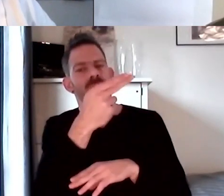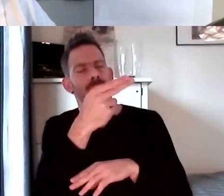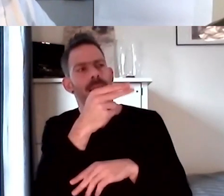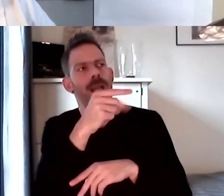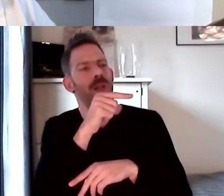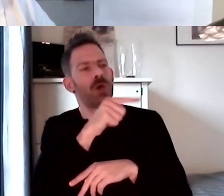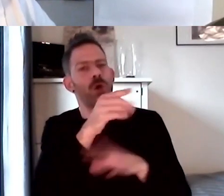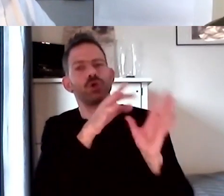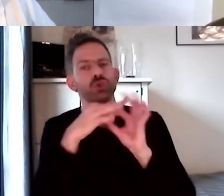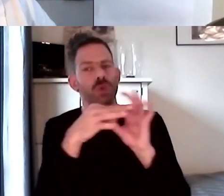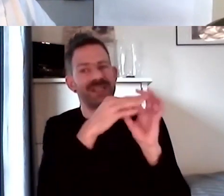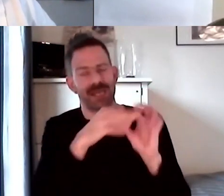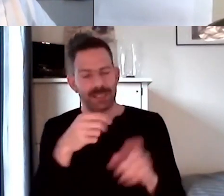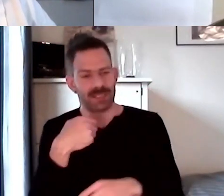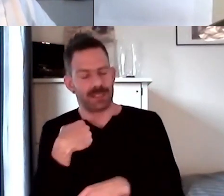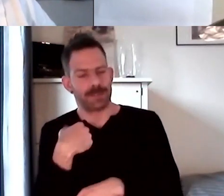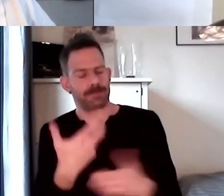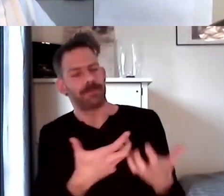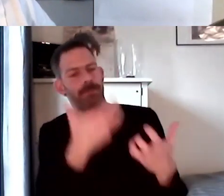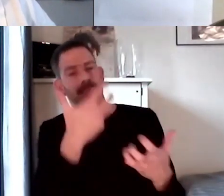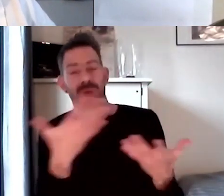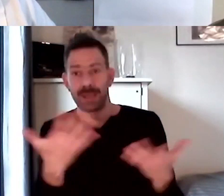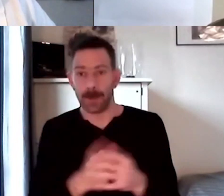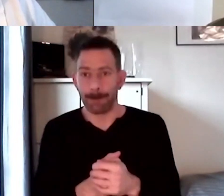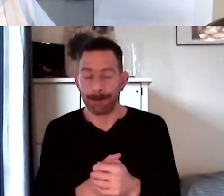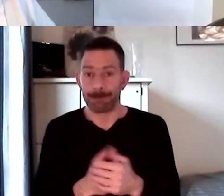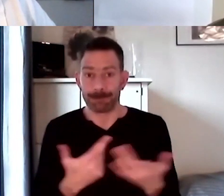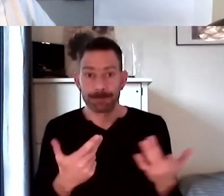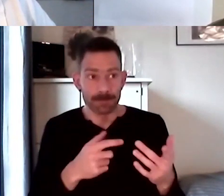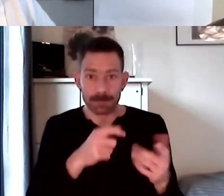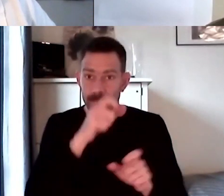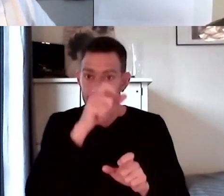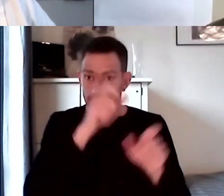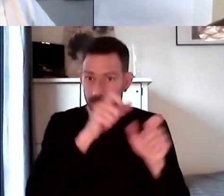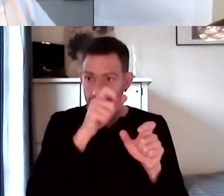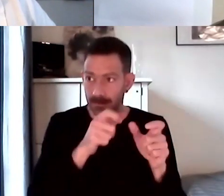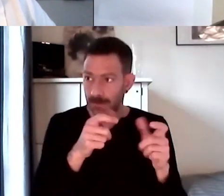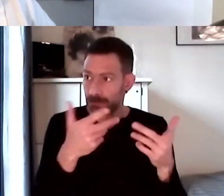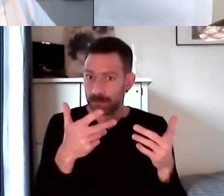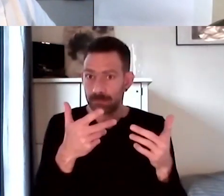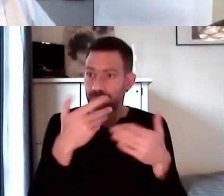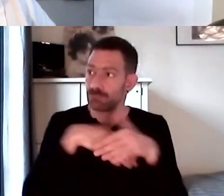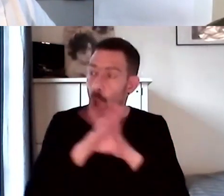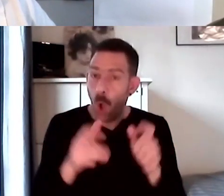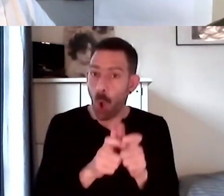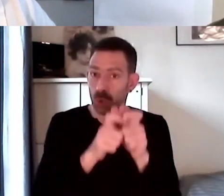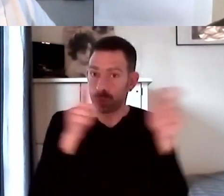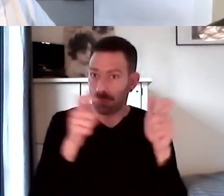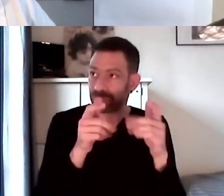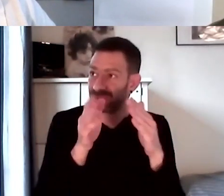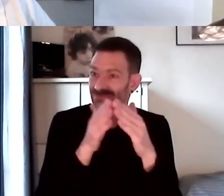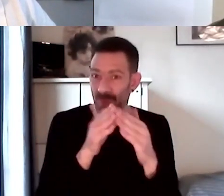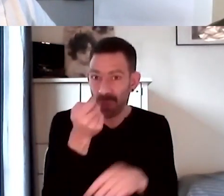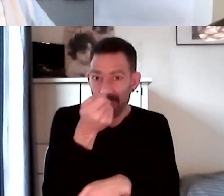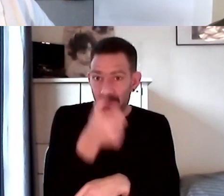de solidarité, c'est le peu de demandes qu'on voit dans les entreprises de la